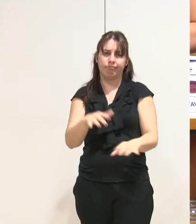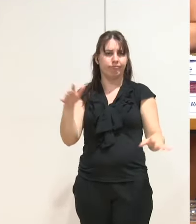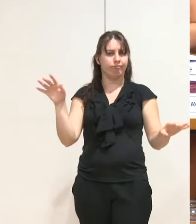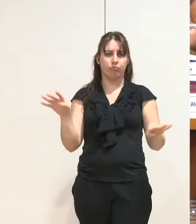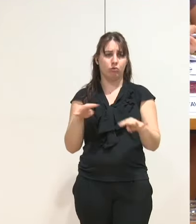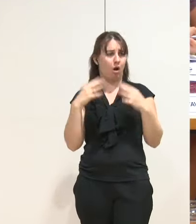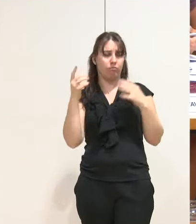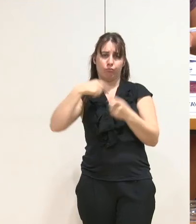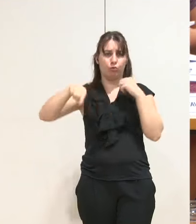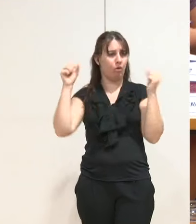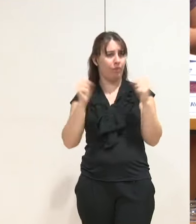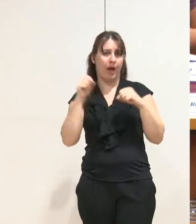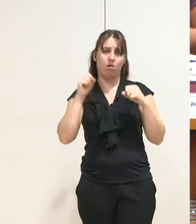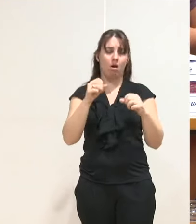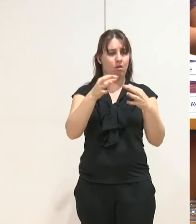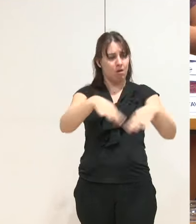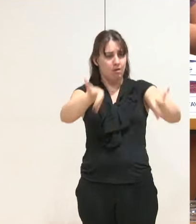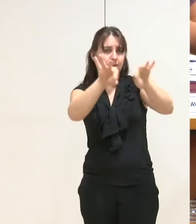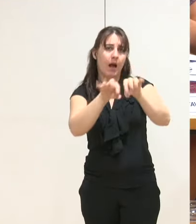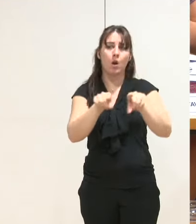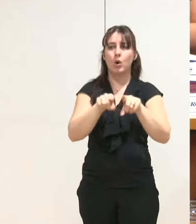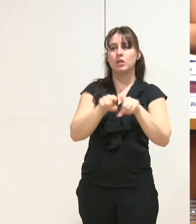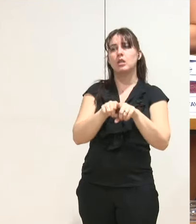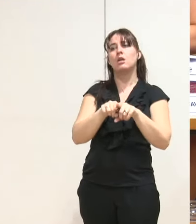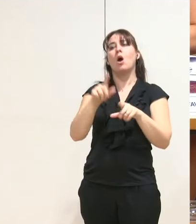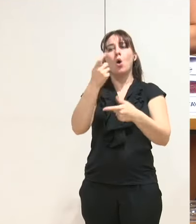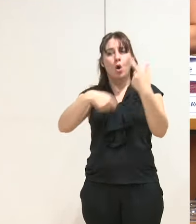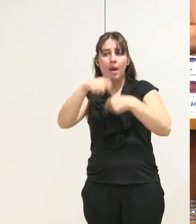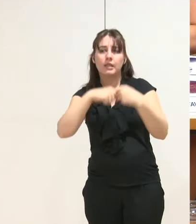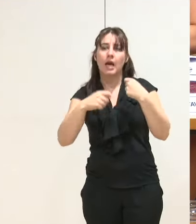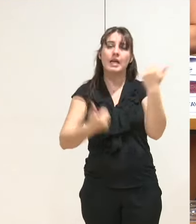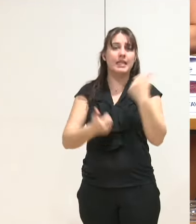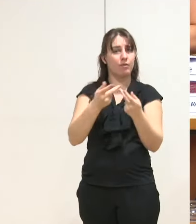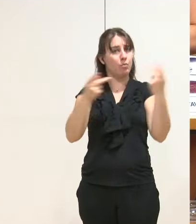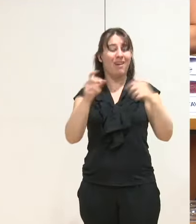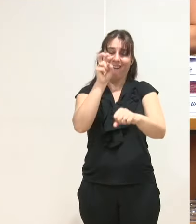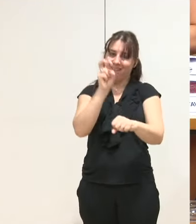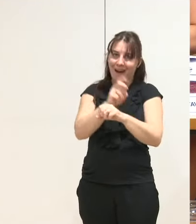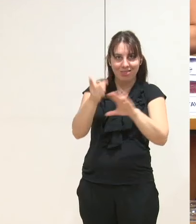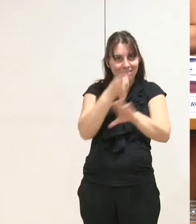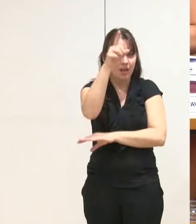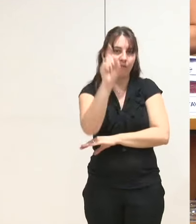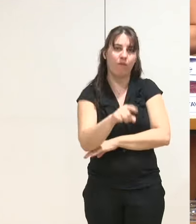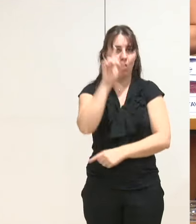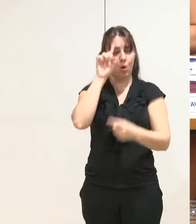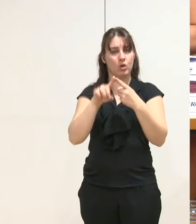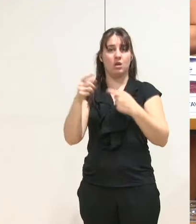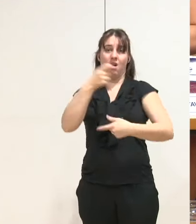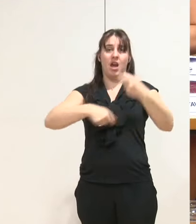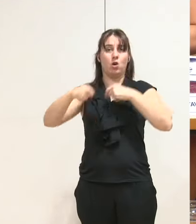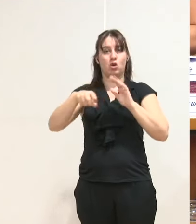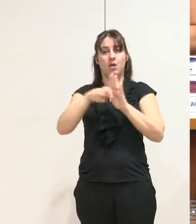alpexo un équipement et un service public industriel et commercial à préserver et développer pour le dynamisme de l'économie